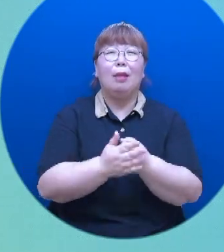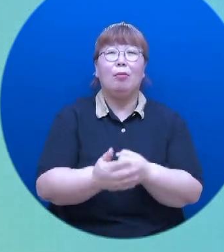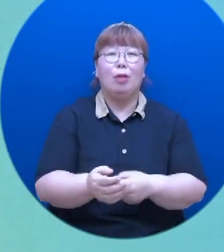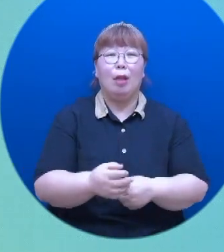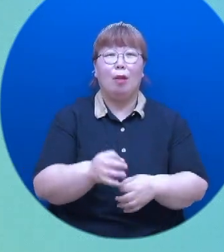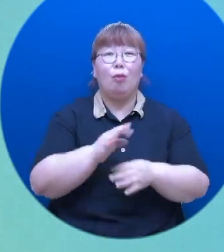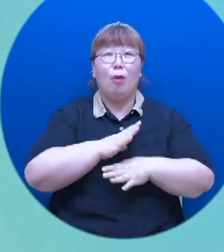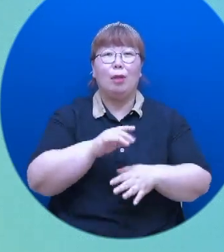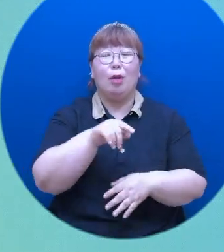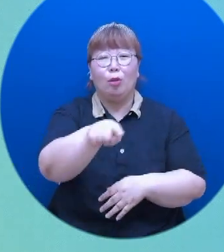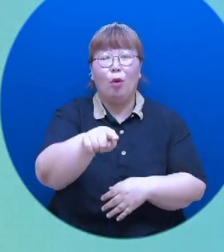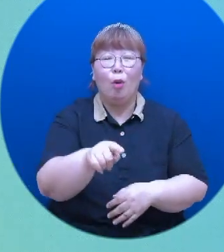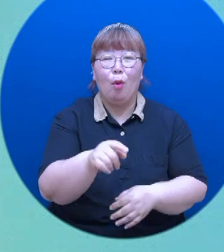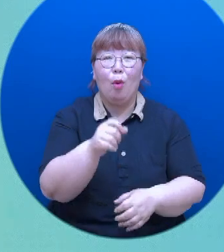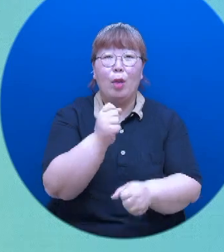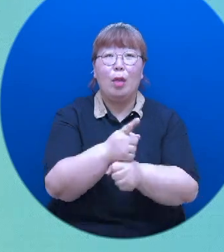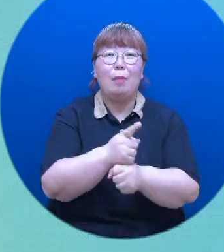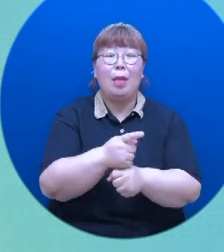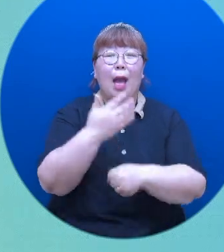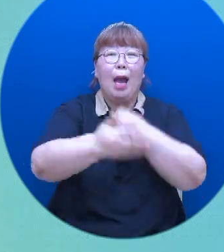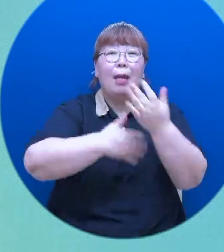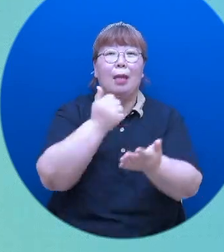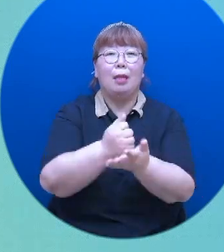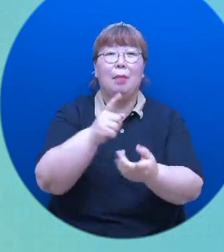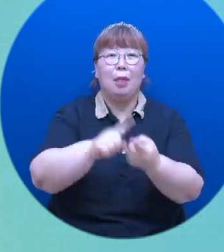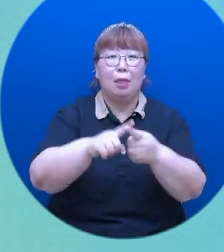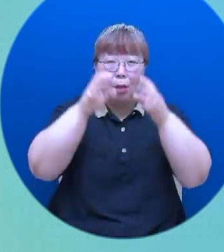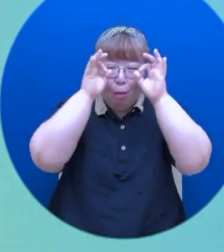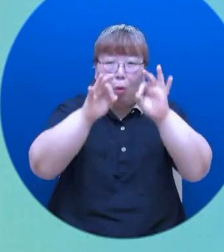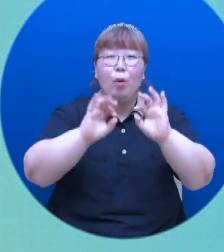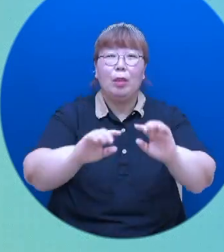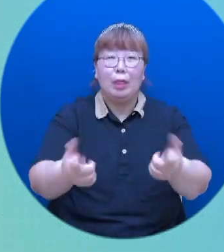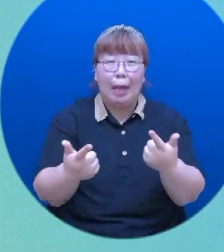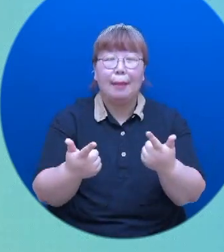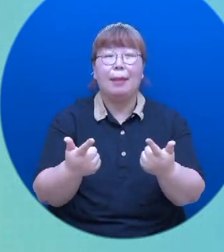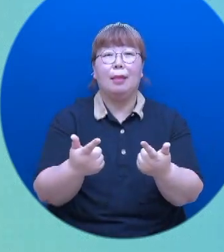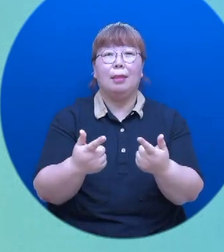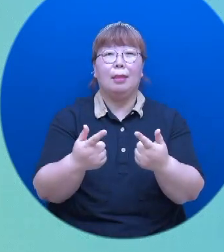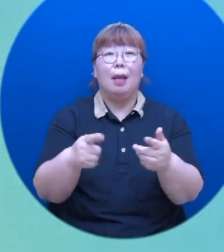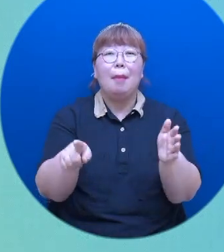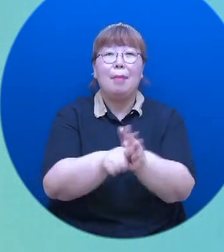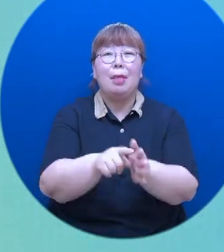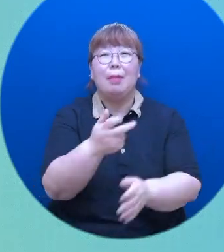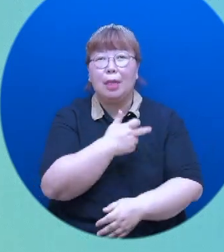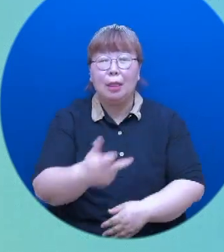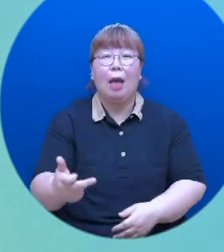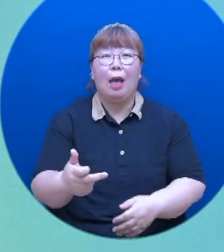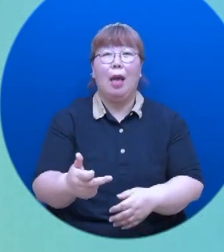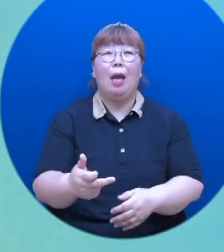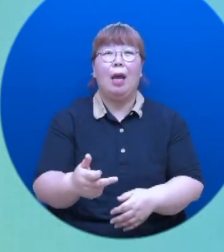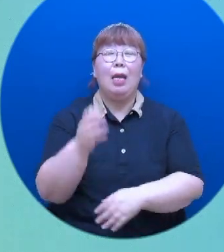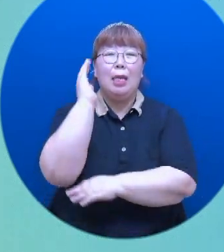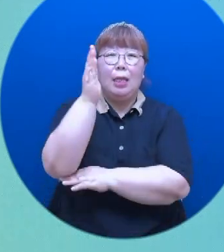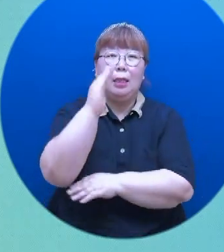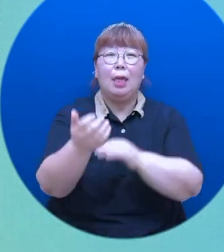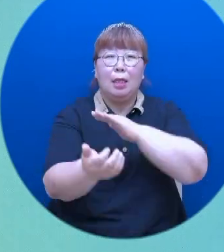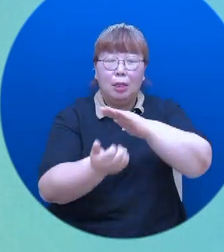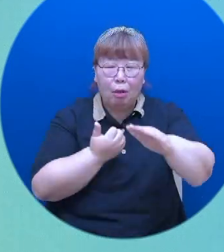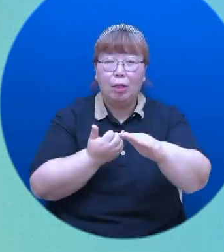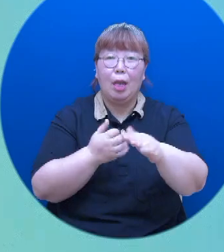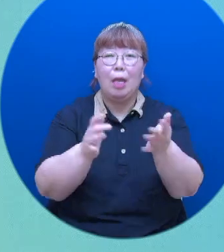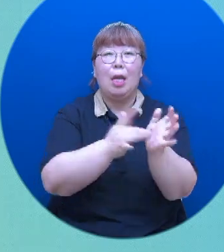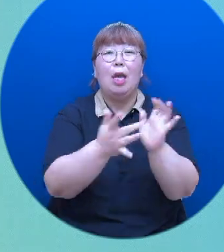하나님에 대한 믿음이 큽니다. 그 자리에 집회 전에 안수하며 나사렛 예수의 이름으로